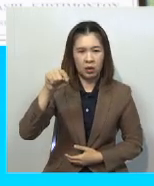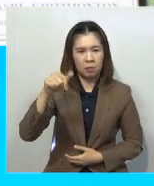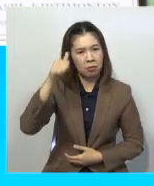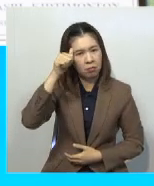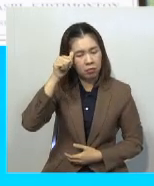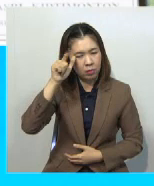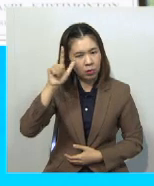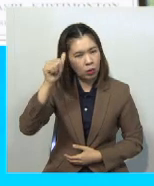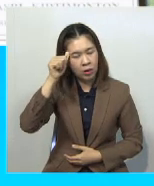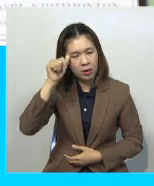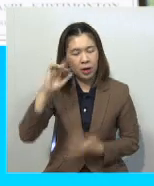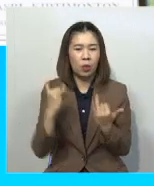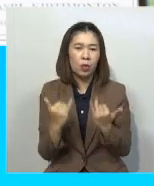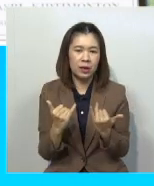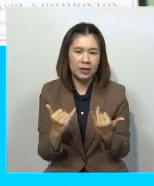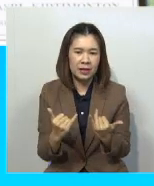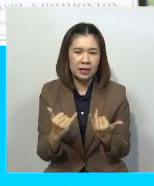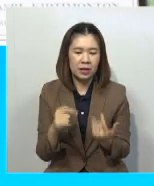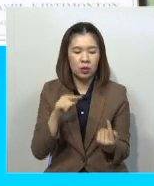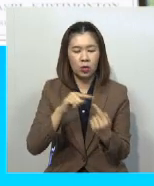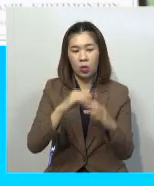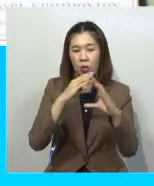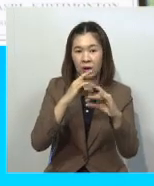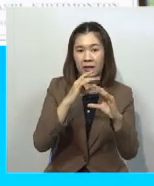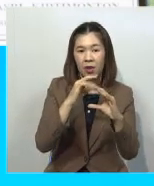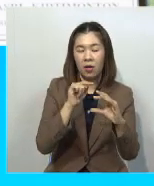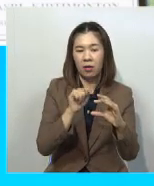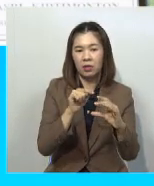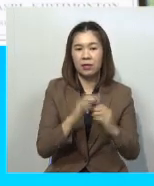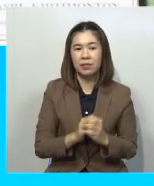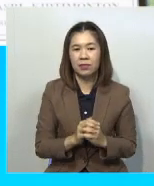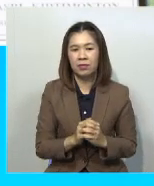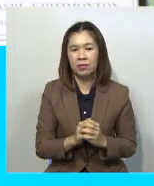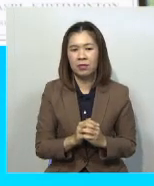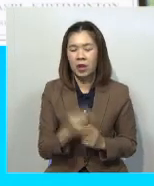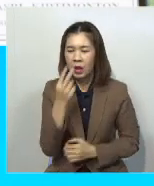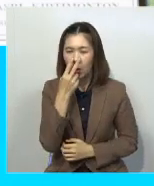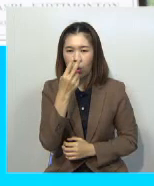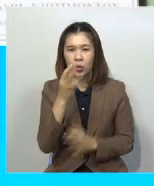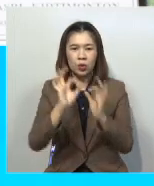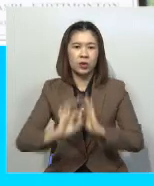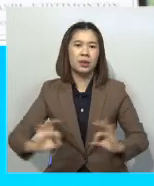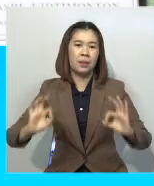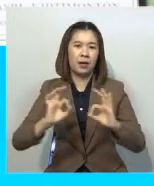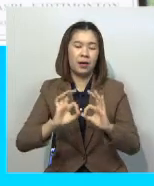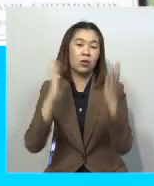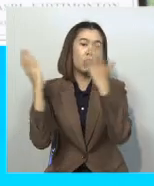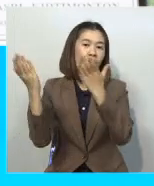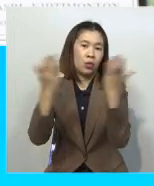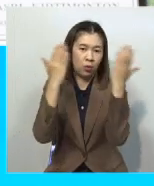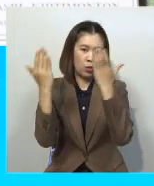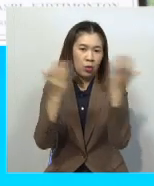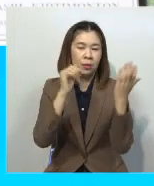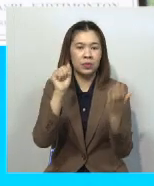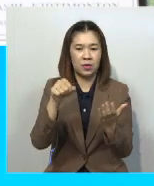ายวันเลยไหมคะอย่างกรณีอย่างวันนี้เนี่ยที่ต้องขึ้นที่จังหวัดระยองและอย่างที่ท่านบอกว่าเราดูตามแนวกระแสลมต่างๆแสดงว่าตอนนี้ทุกพื้น